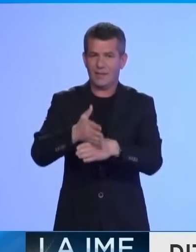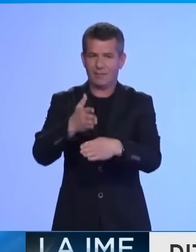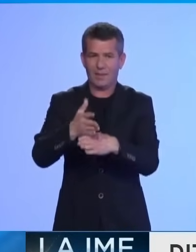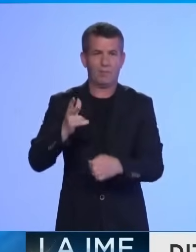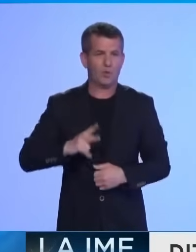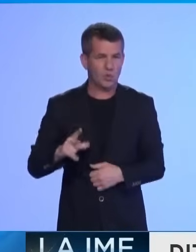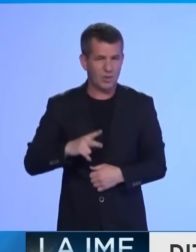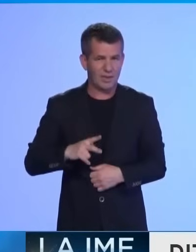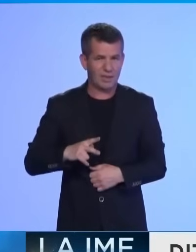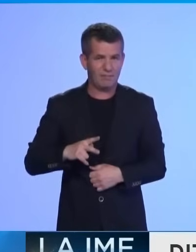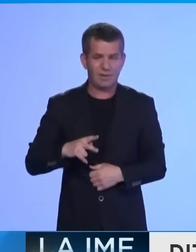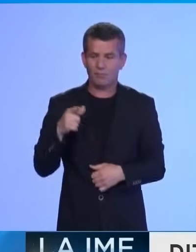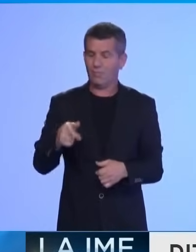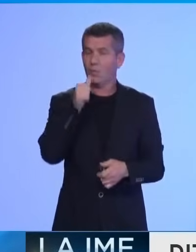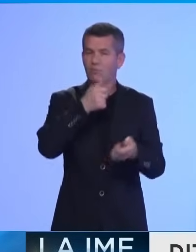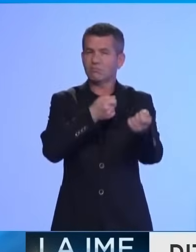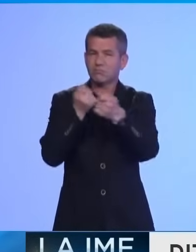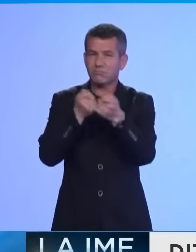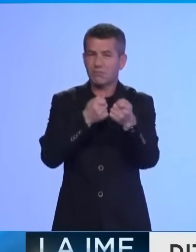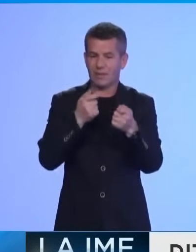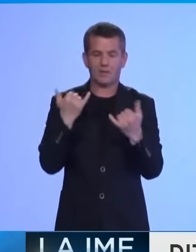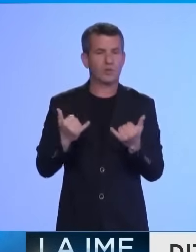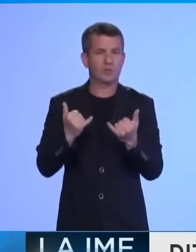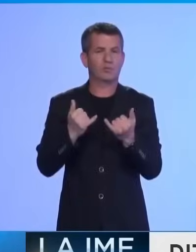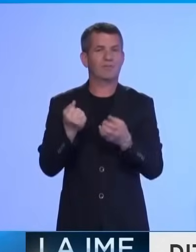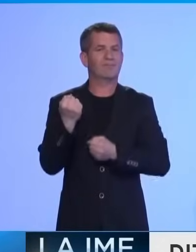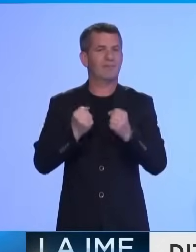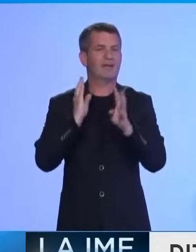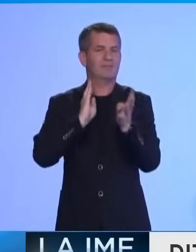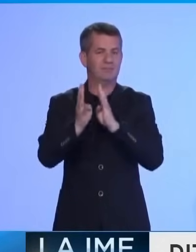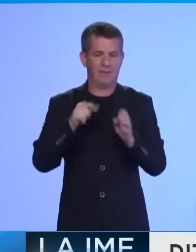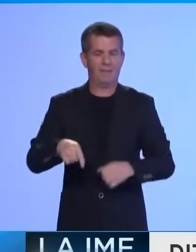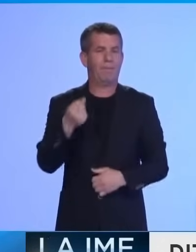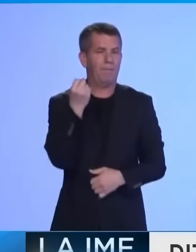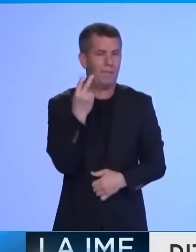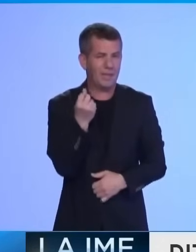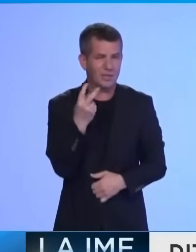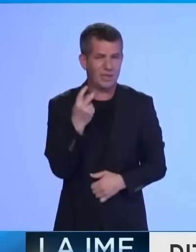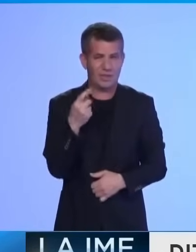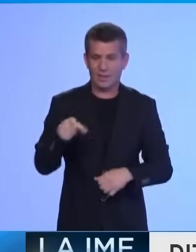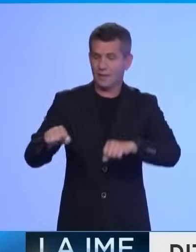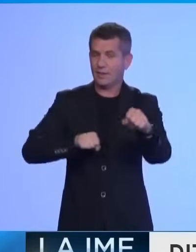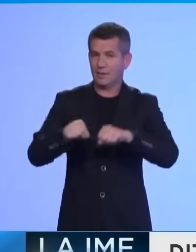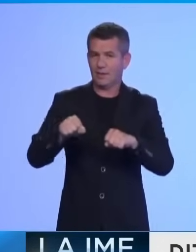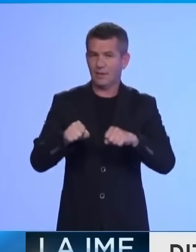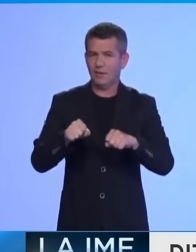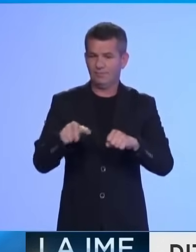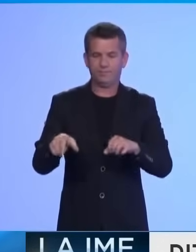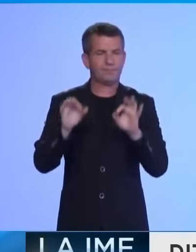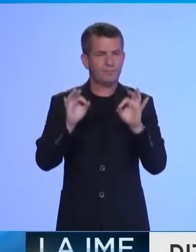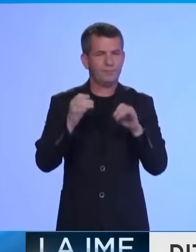në raste emergjente. Zjarrfikësit e kryeqytetit parakaluan me automjete në rrugët e Prishtinës. Drejtori për siguri dhe emergjenca në komunën e